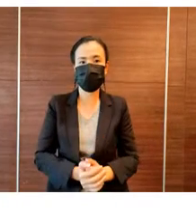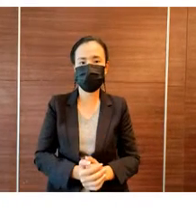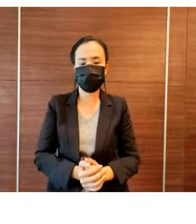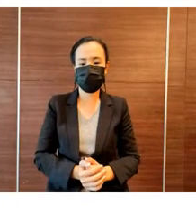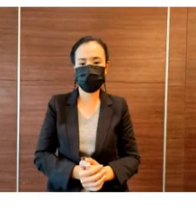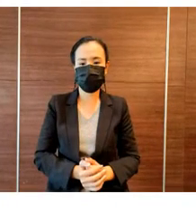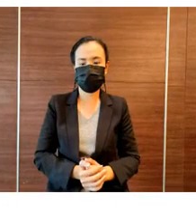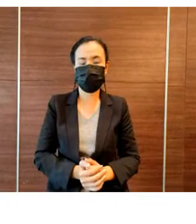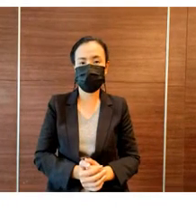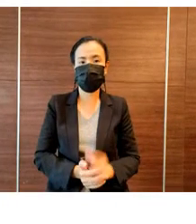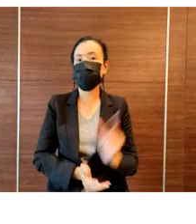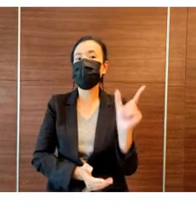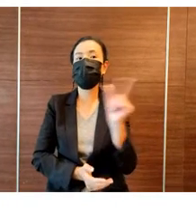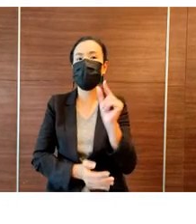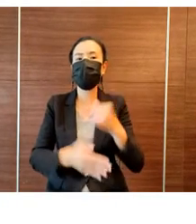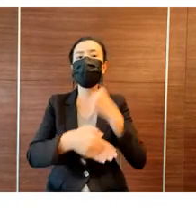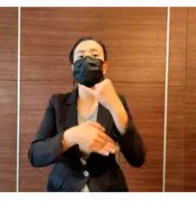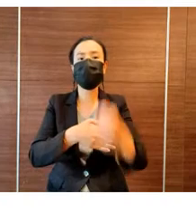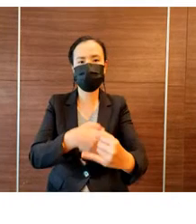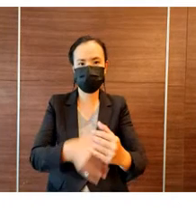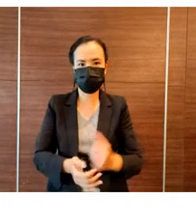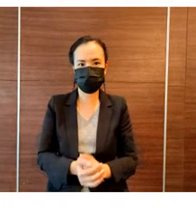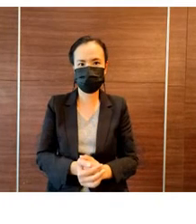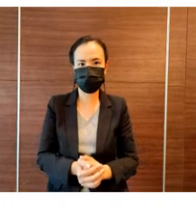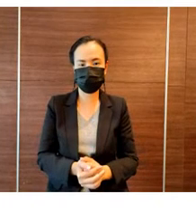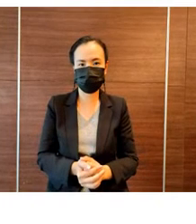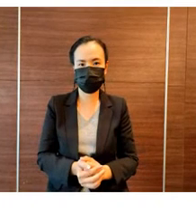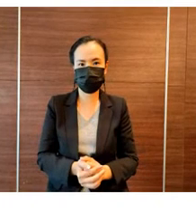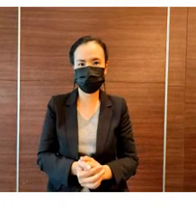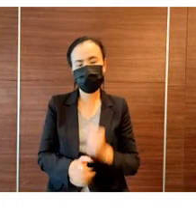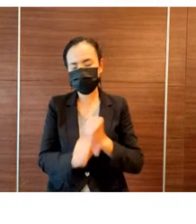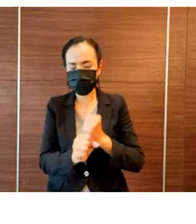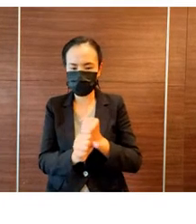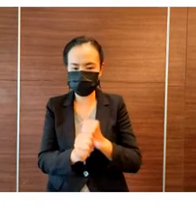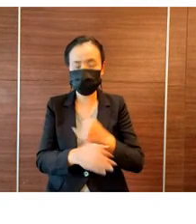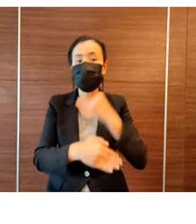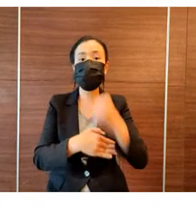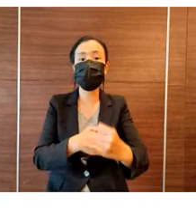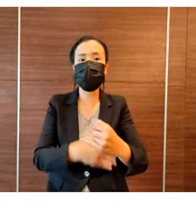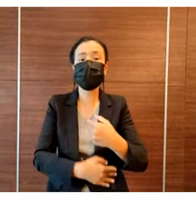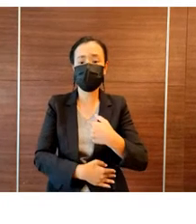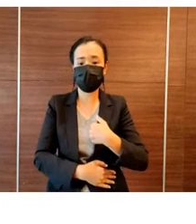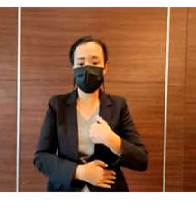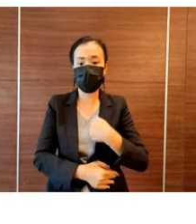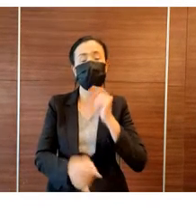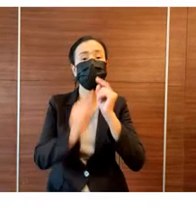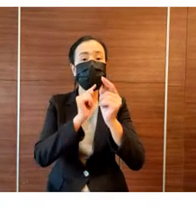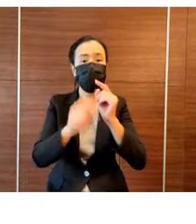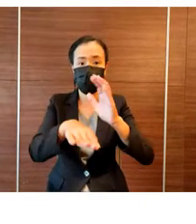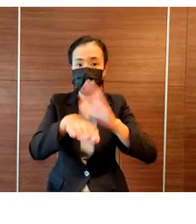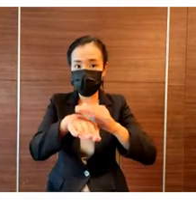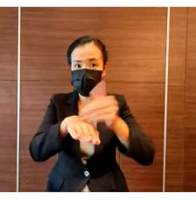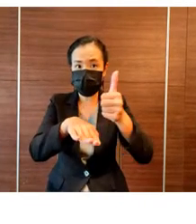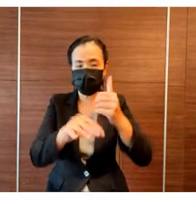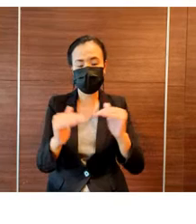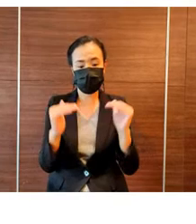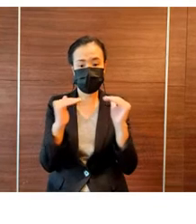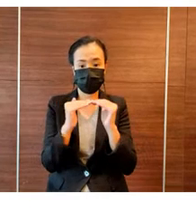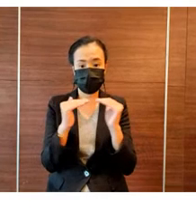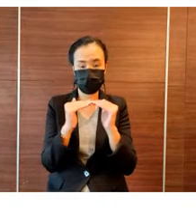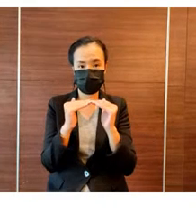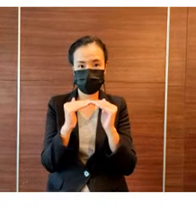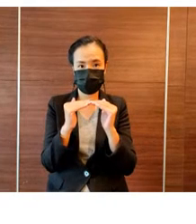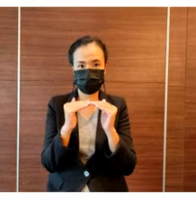วบรัดตัดความว่าทำให้มันจบแล้วก็ อันนี้ก็เป็นประเด็นที่เราสามารถชวนคุยได้เรื่องของสิทธิของ